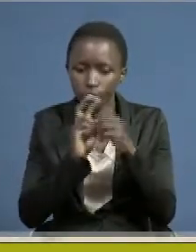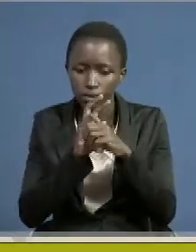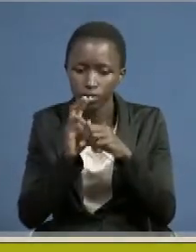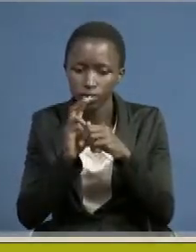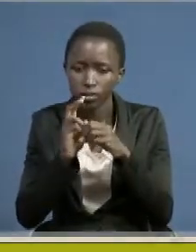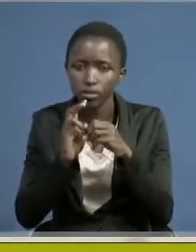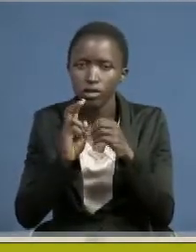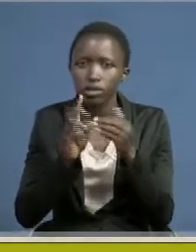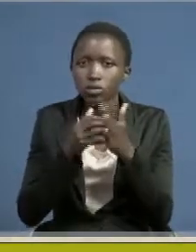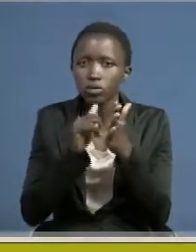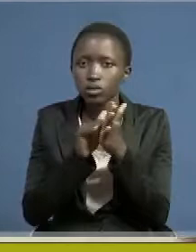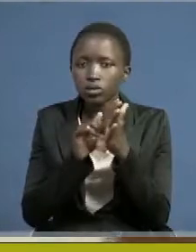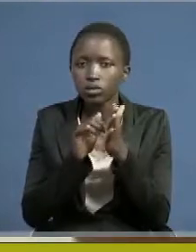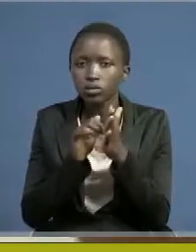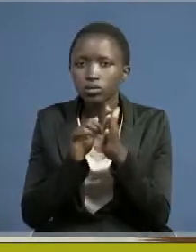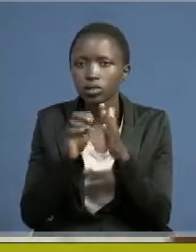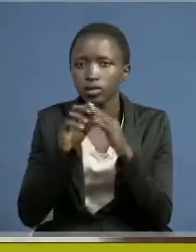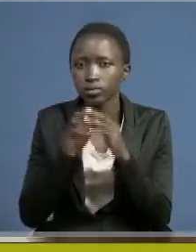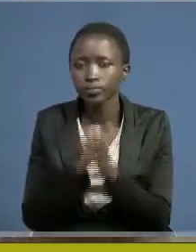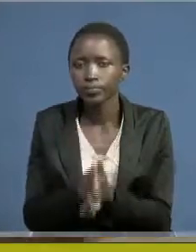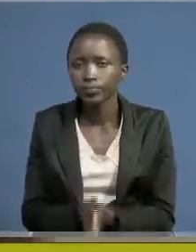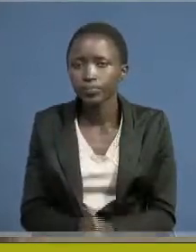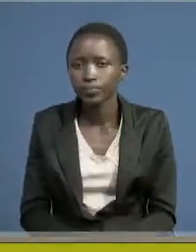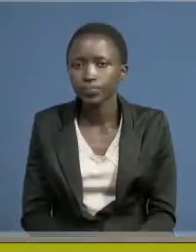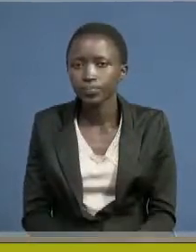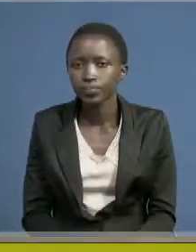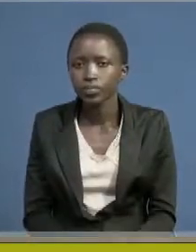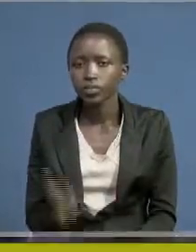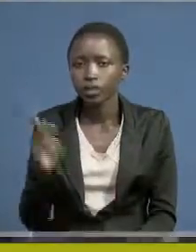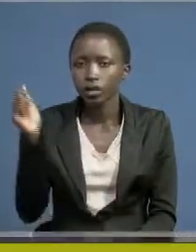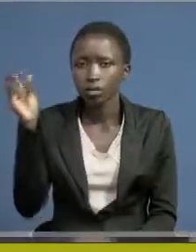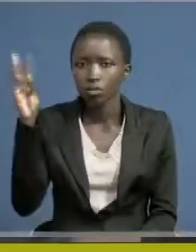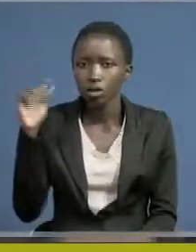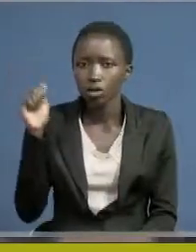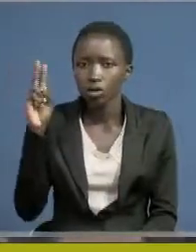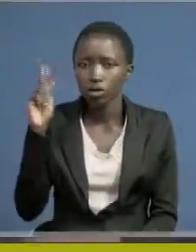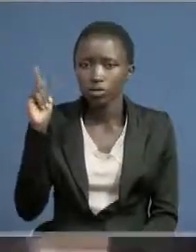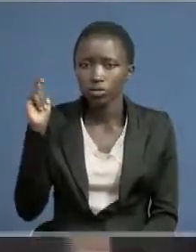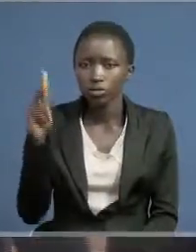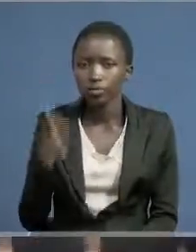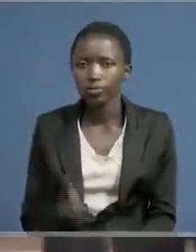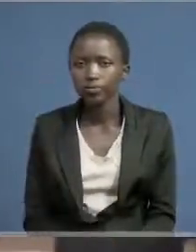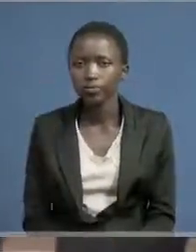ghafla katika vituo vya mitihani. Christine Kamau, KUTV.